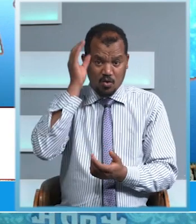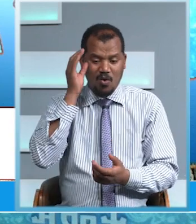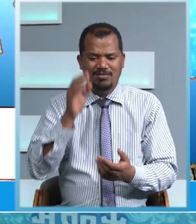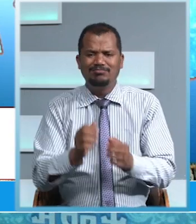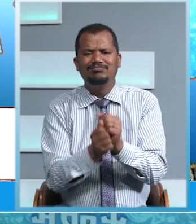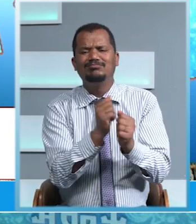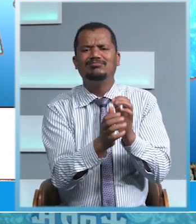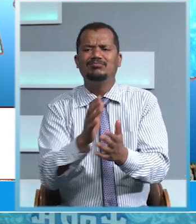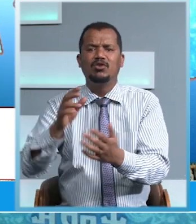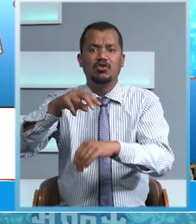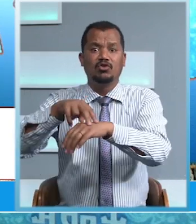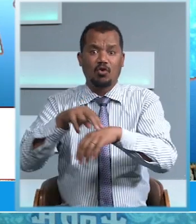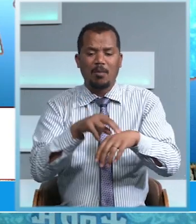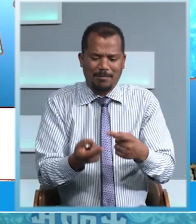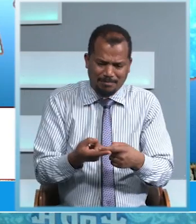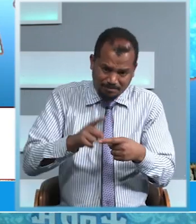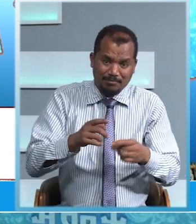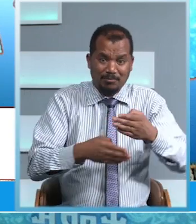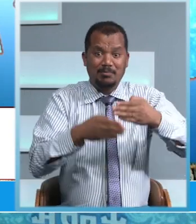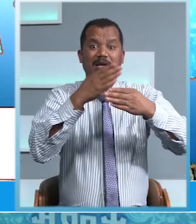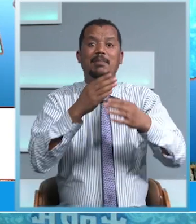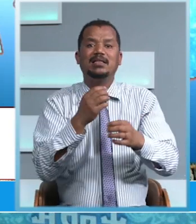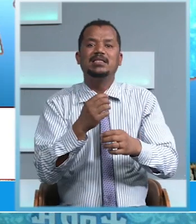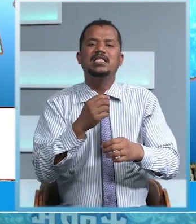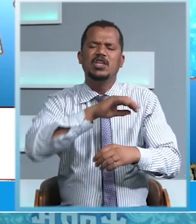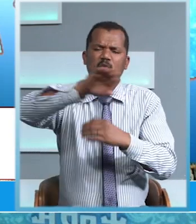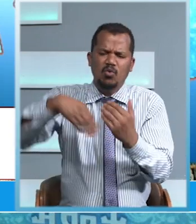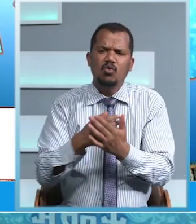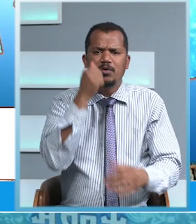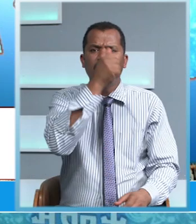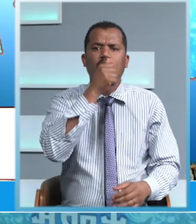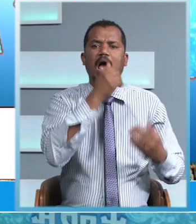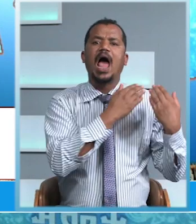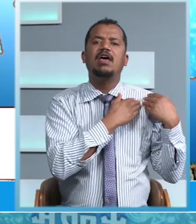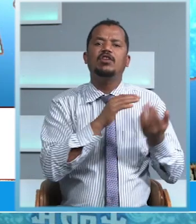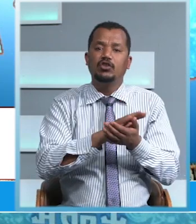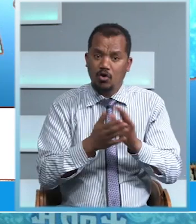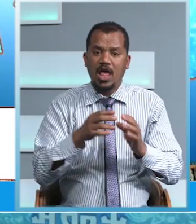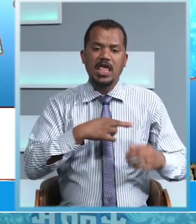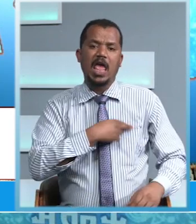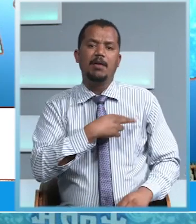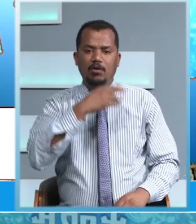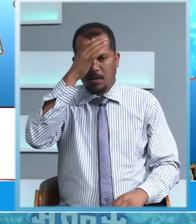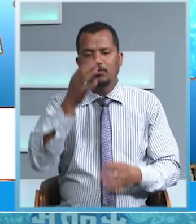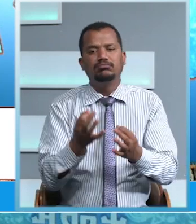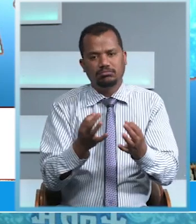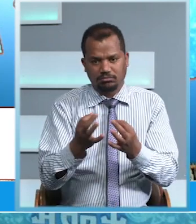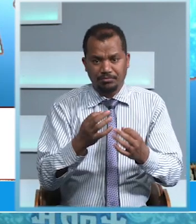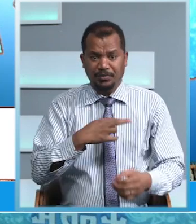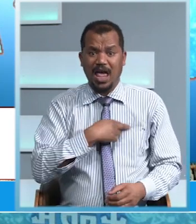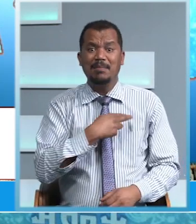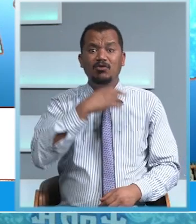በአሸባሪው ህወሓት የወደሙ ተቋማትን መልሶ የመገንባት ስራ የሁሉም ኢትዮጵያውያን ኃላፊነት መሆኑን የሃይማኖት አባቶች